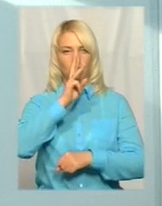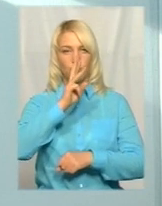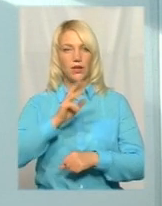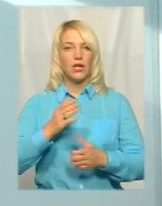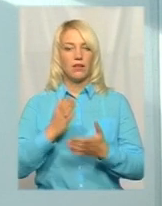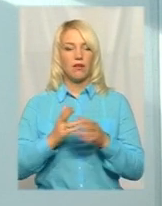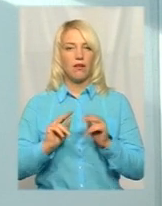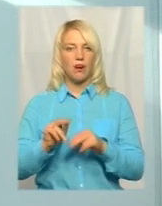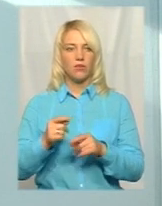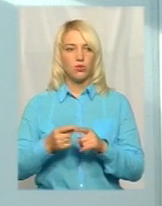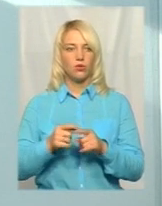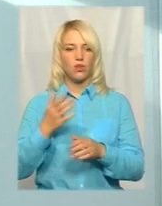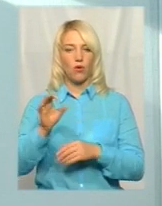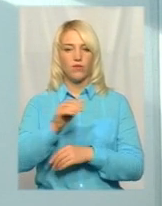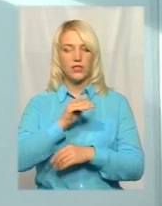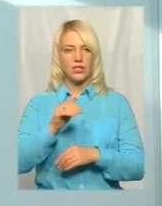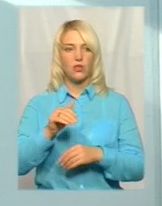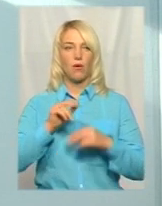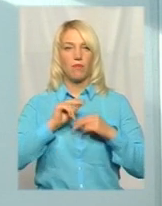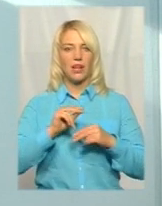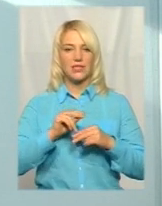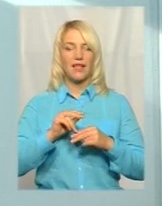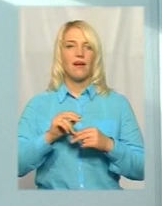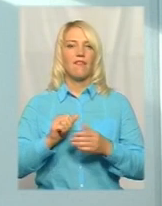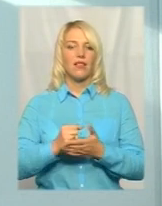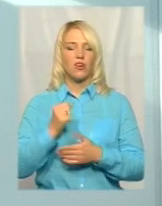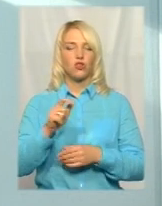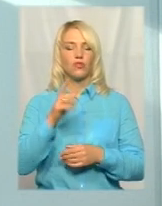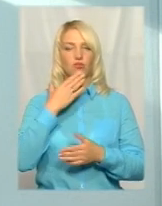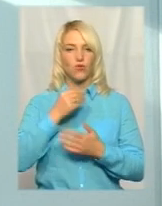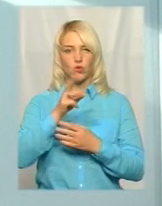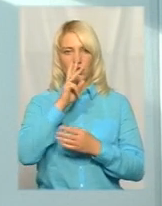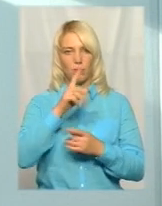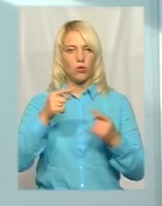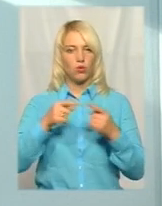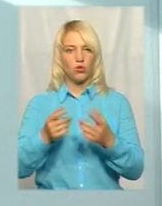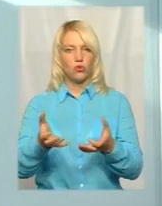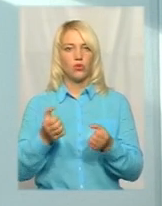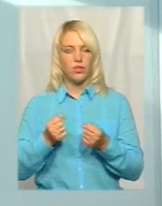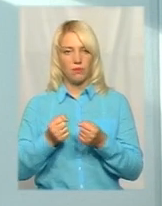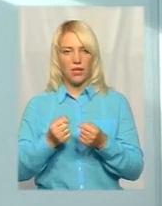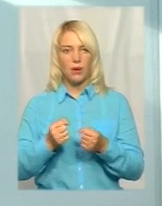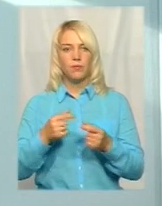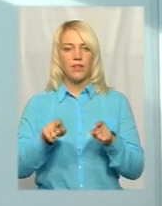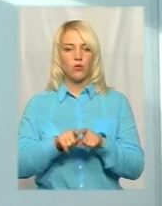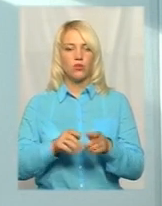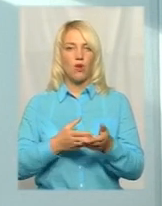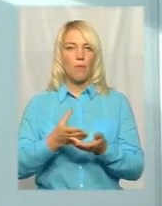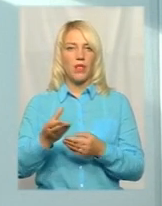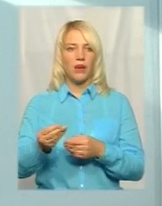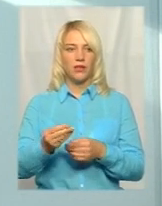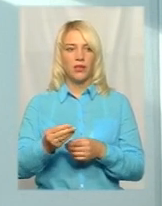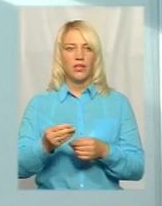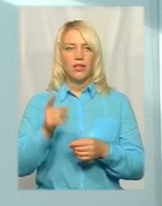є гарантія того, якщо він офіційно працевлаштований, що він свою зароблену заробітну плату отримає. Також це оплата